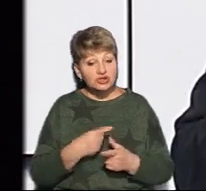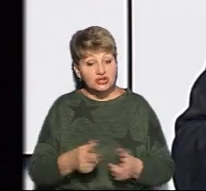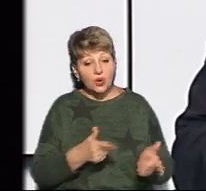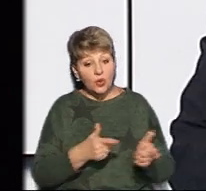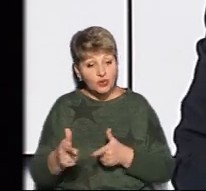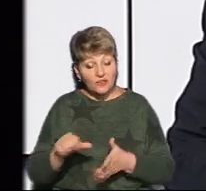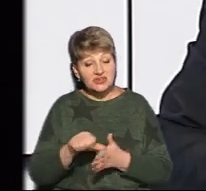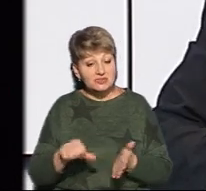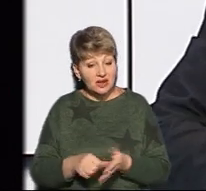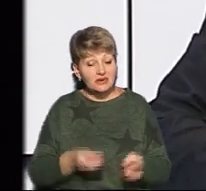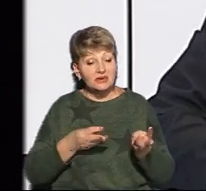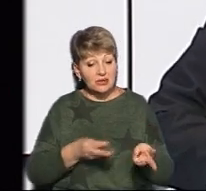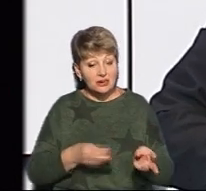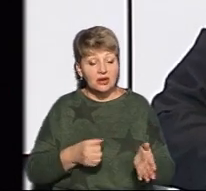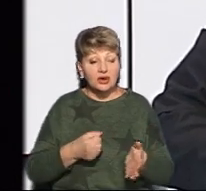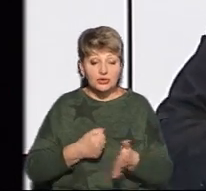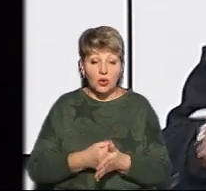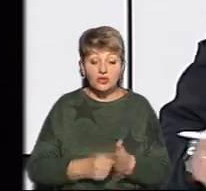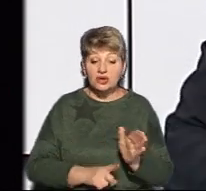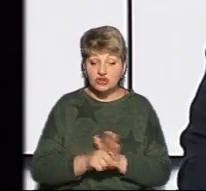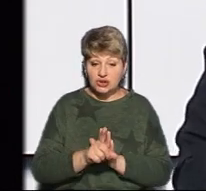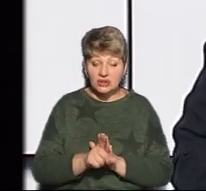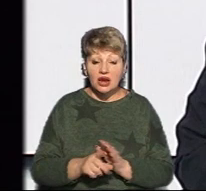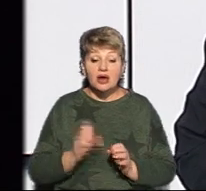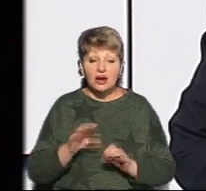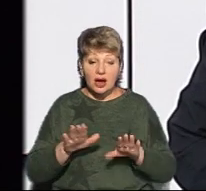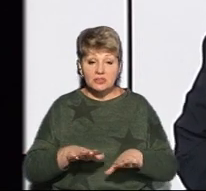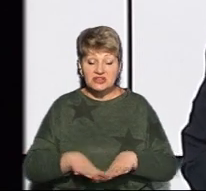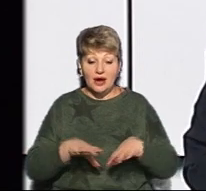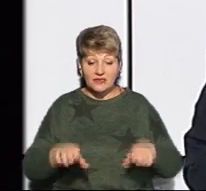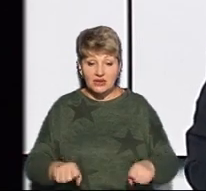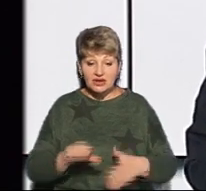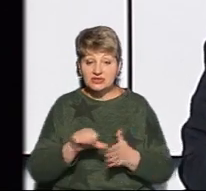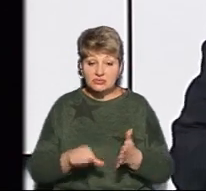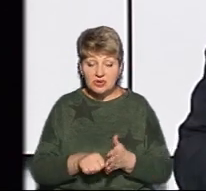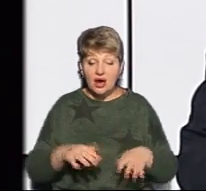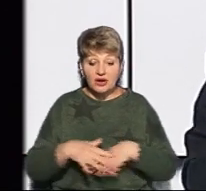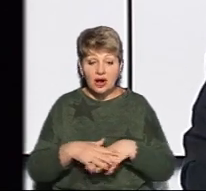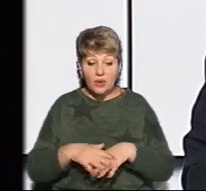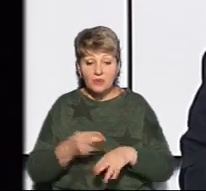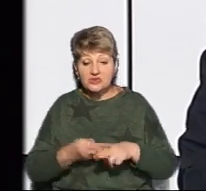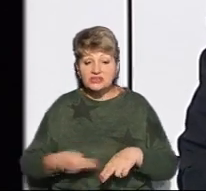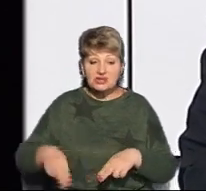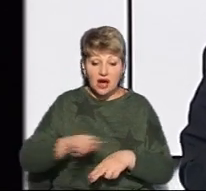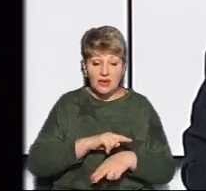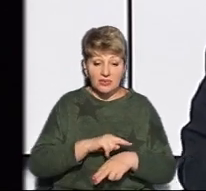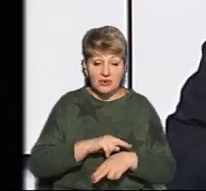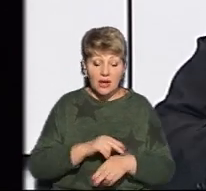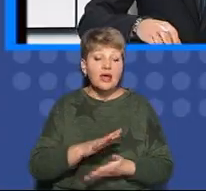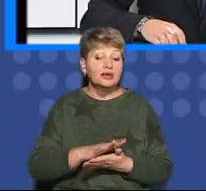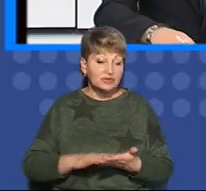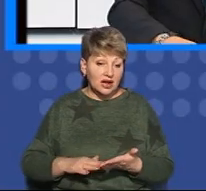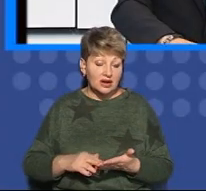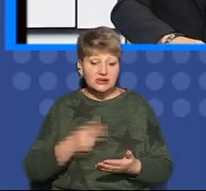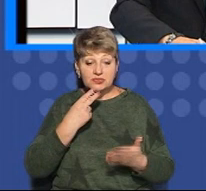готові смілянські тепловики до початку опалювального сезону, та як міська влада Сміли розраховується з боргами перед НАК «Нафтогазом». Далі в